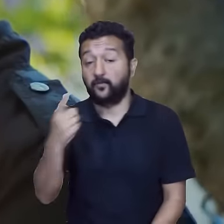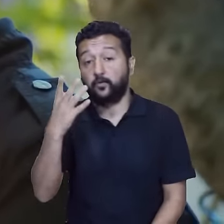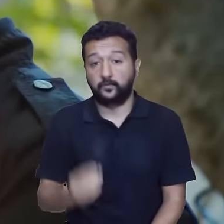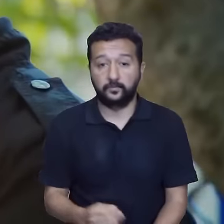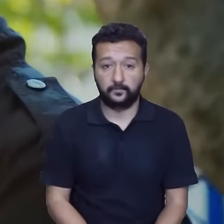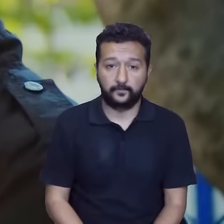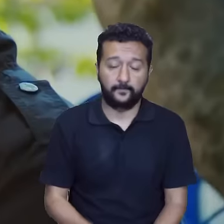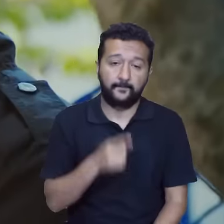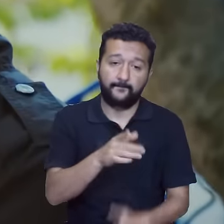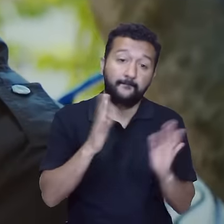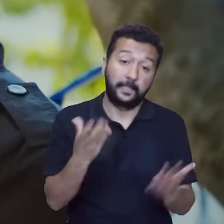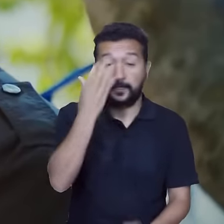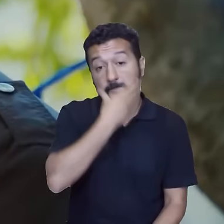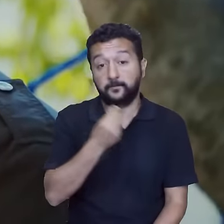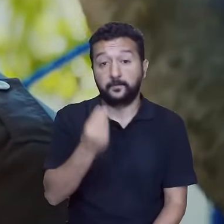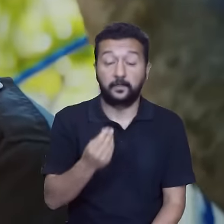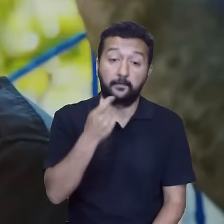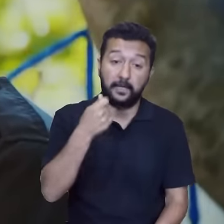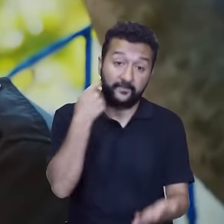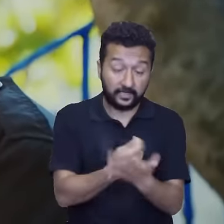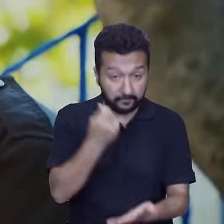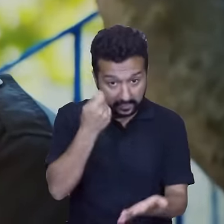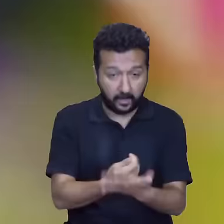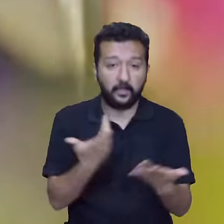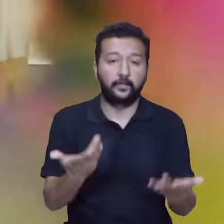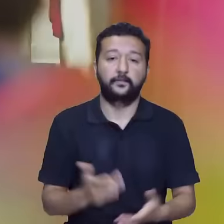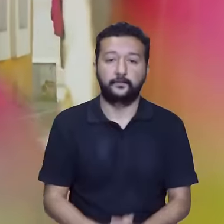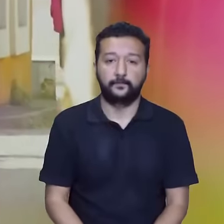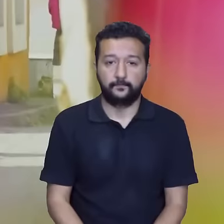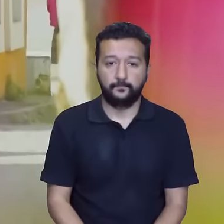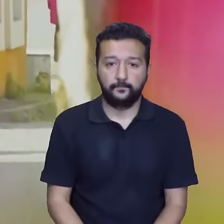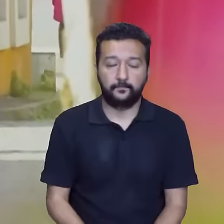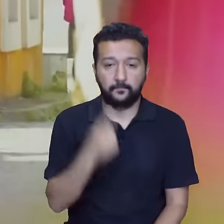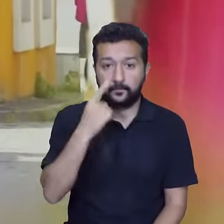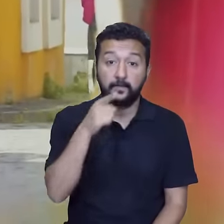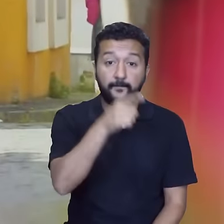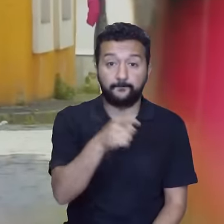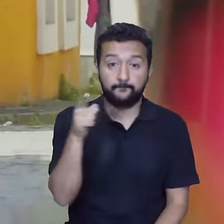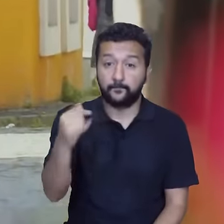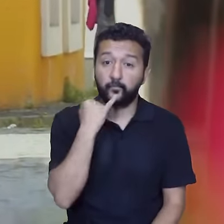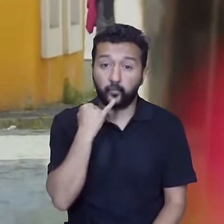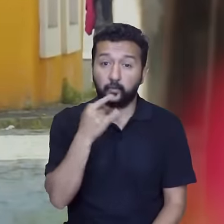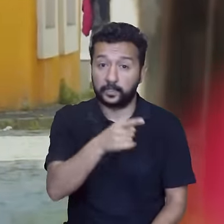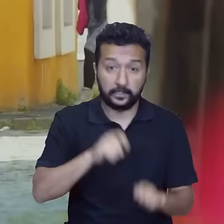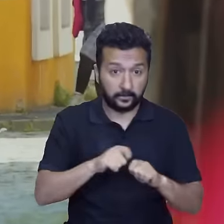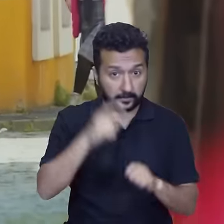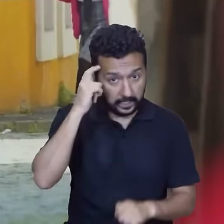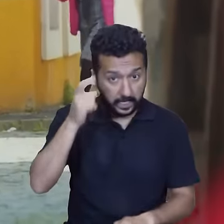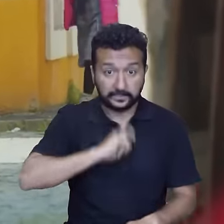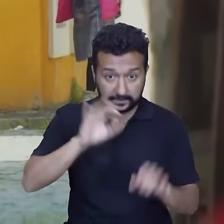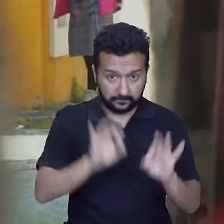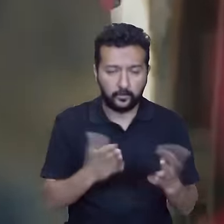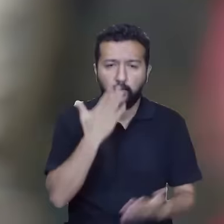mavi. Heh, ne güzel. Para verin, para. Mahalle arası. Bana bak, bu torpil olayından başımıza bir şey gelmez